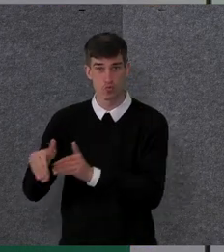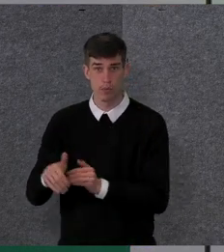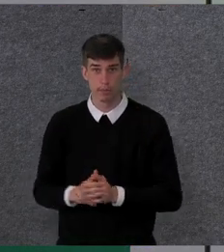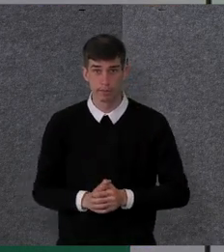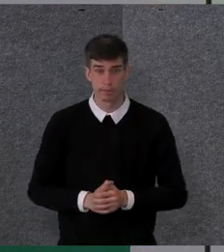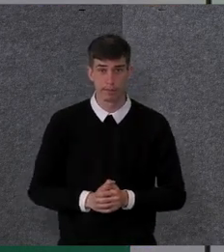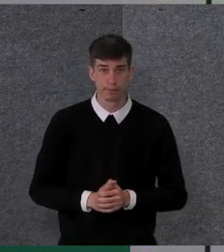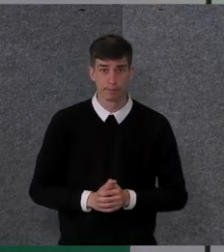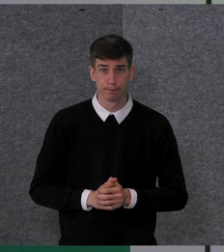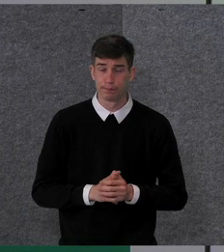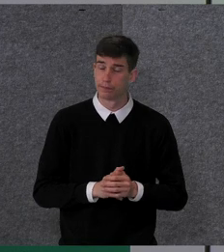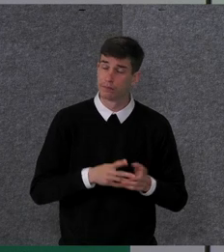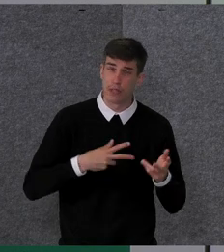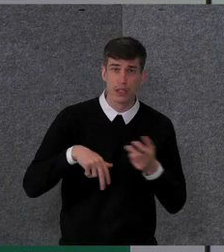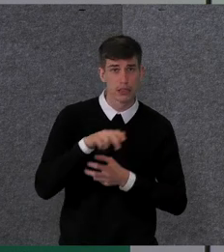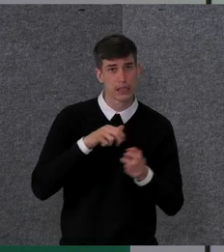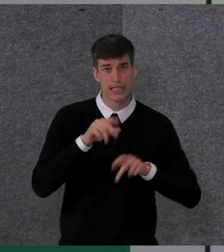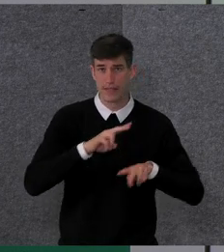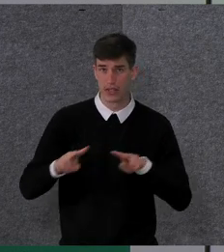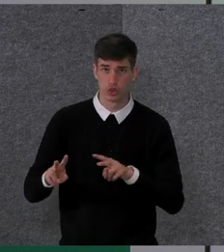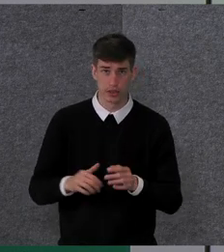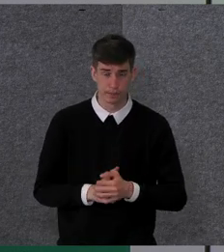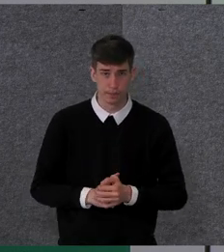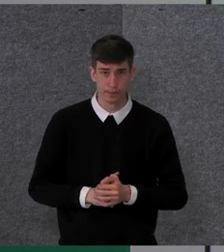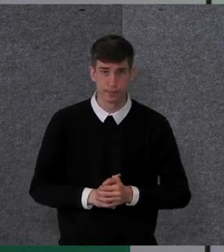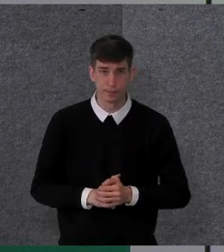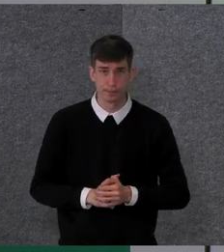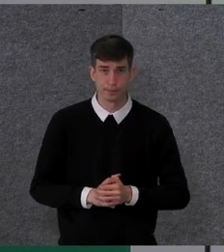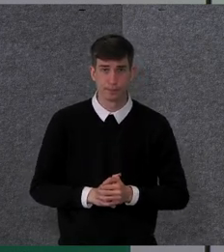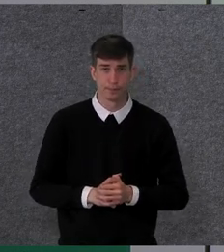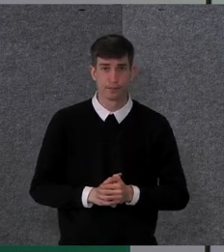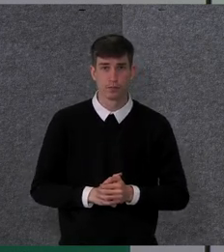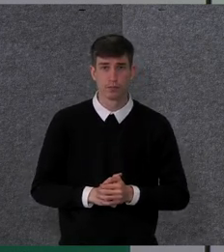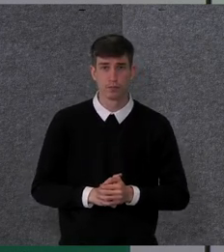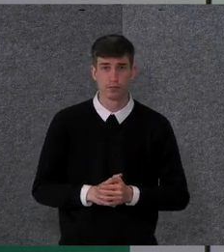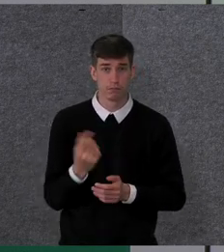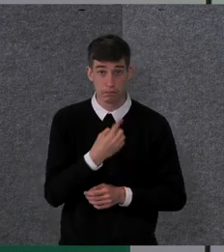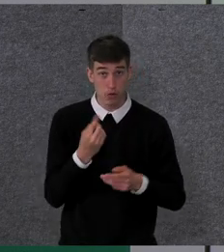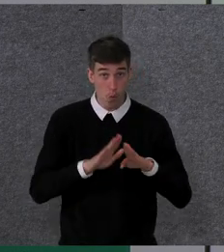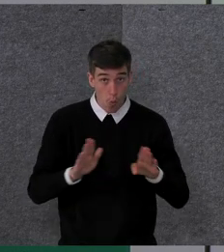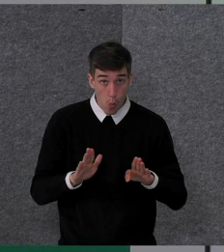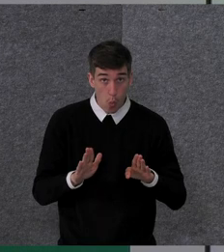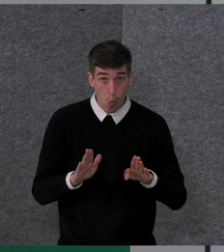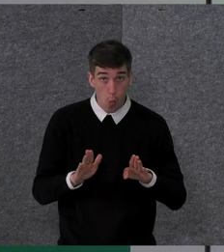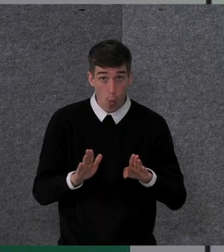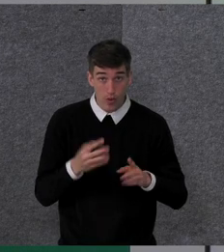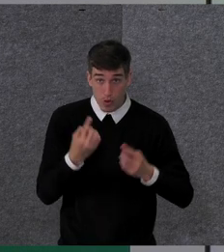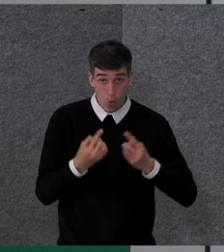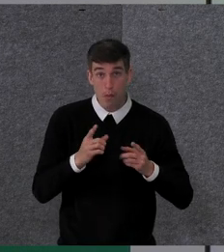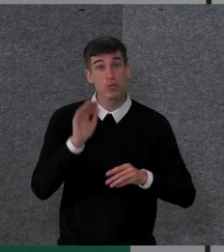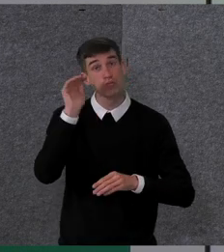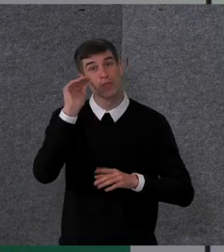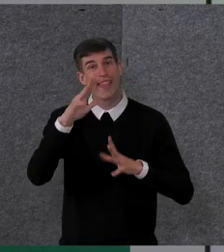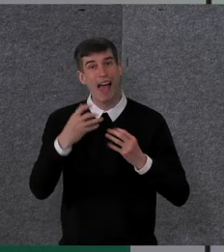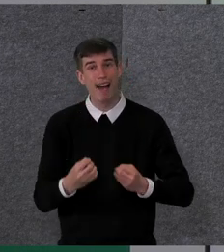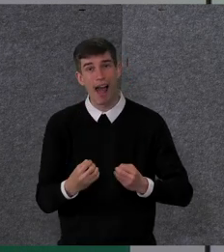Klimakrise, Artensterben, Stickstoffkreisläufe und Phosphor. Klar ist, ohne uns Grüne wird es keine nachhaltige